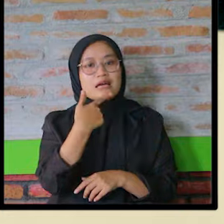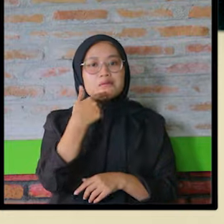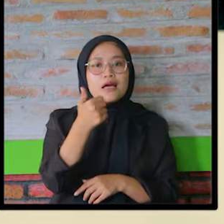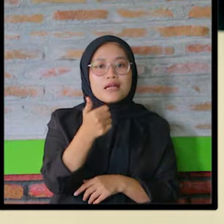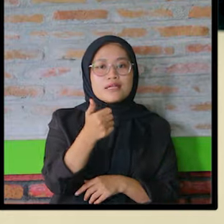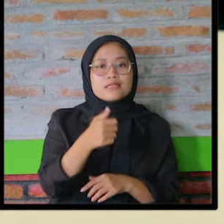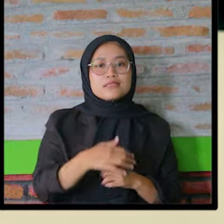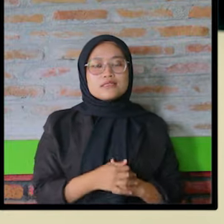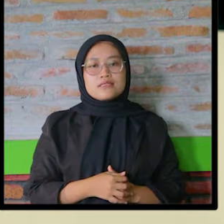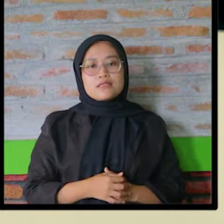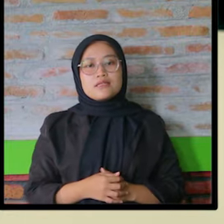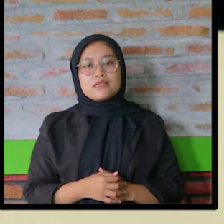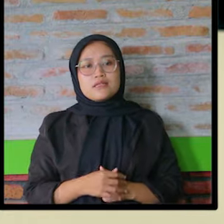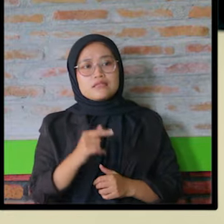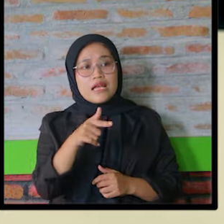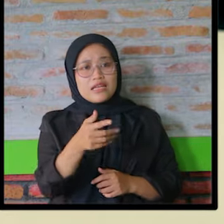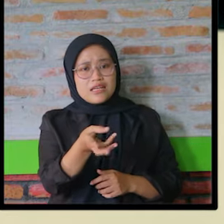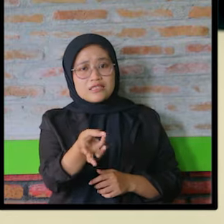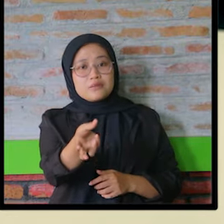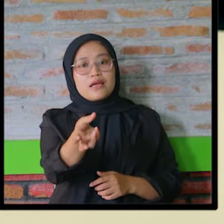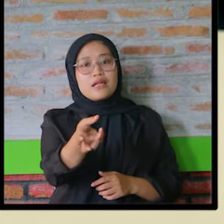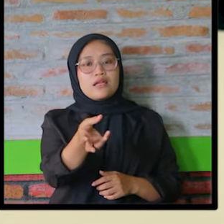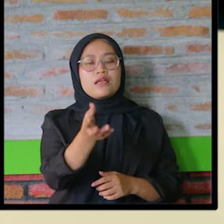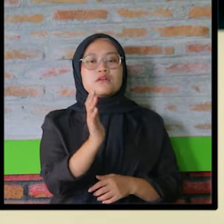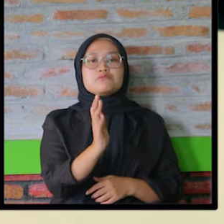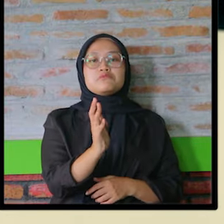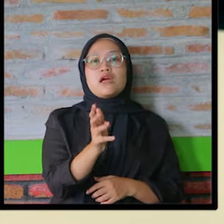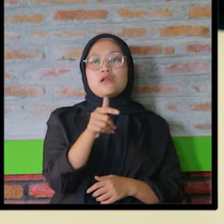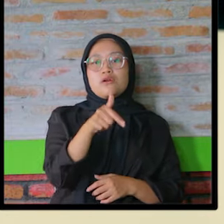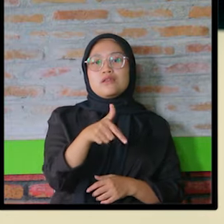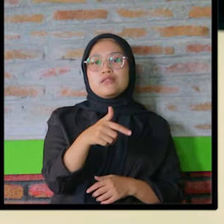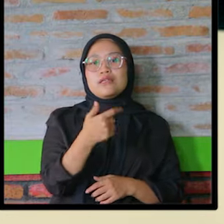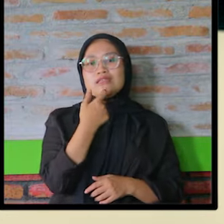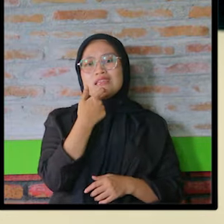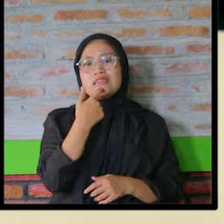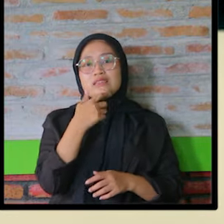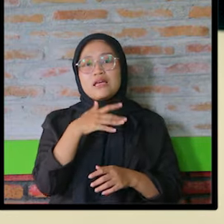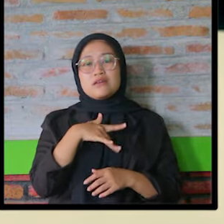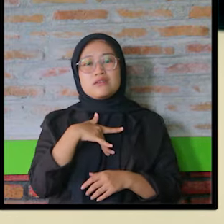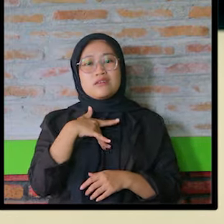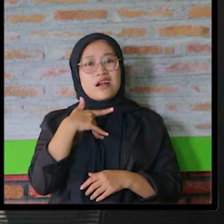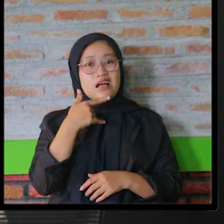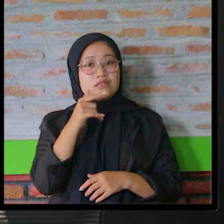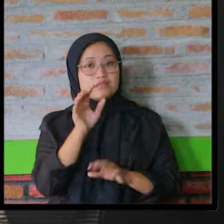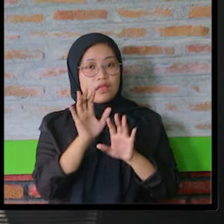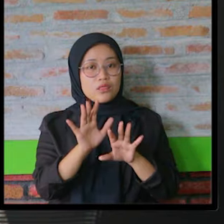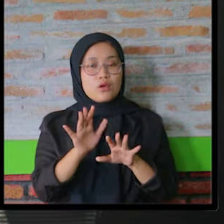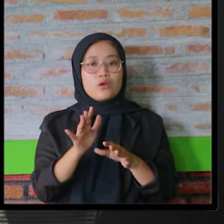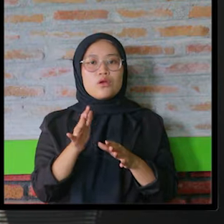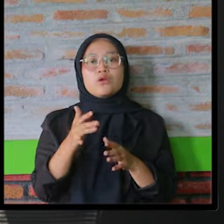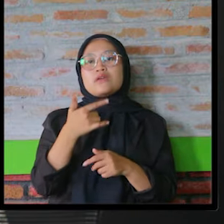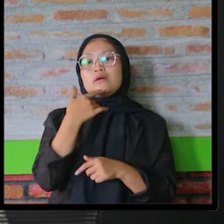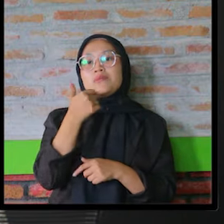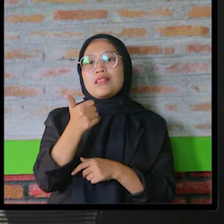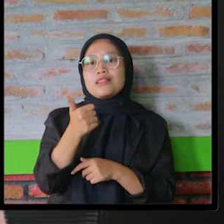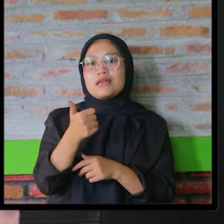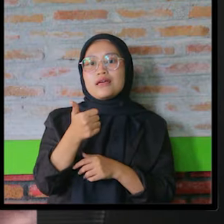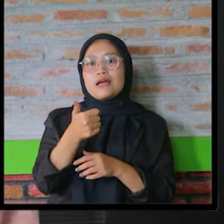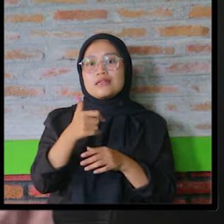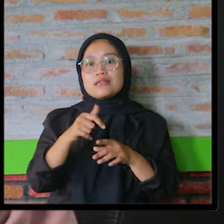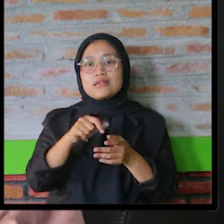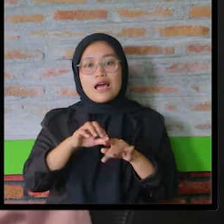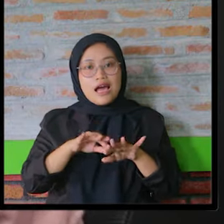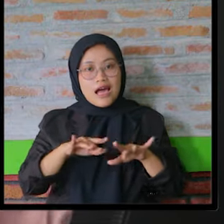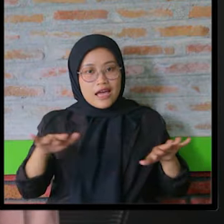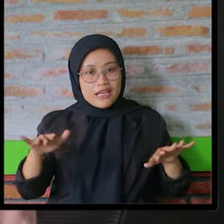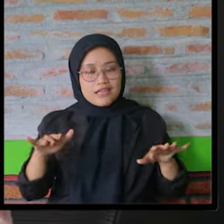kita kalau soal ini kan hanya rasa saja kan Yang penting kan air kan gitu Jadi ketuk enggak Bu ya Enggak enggak